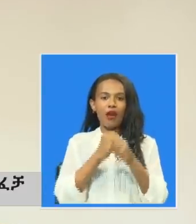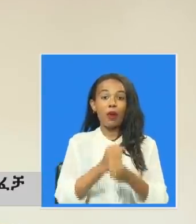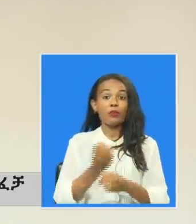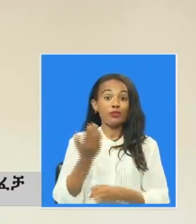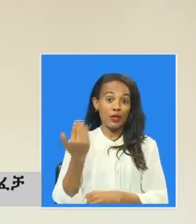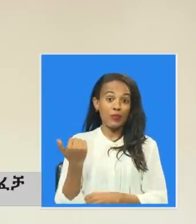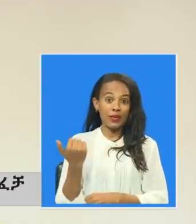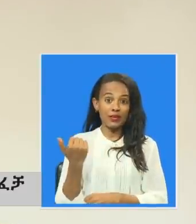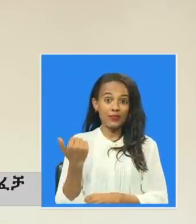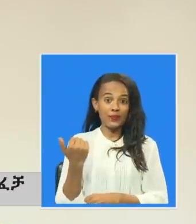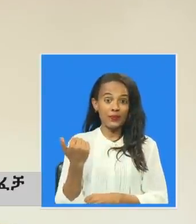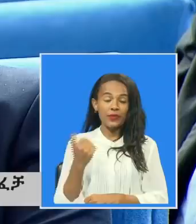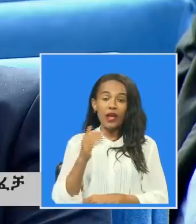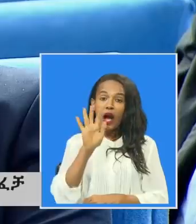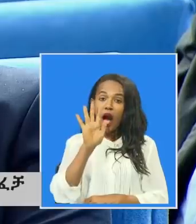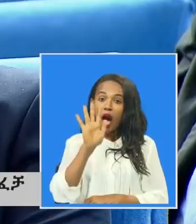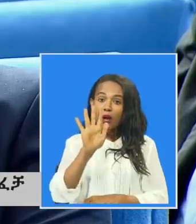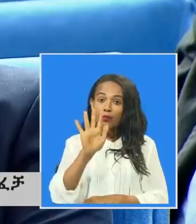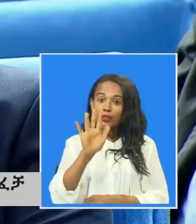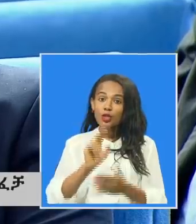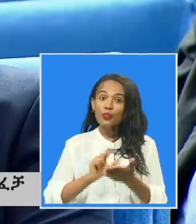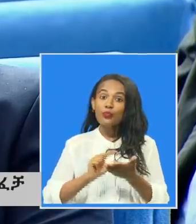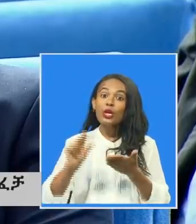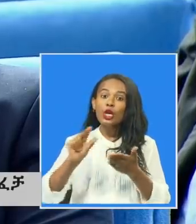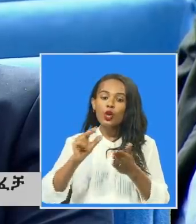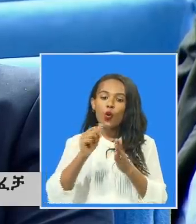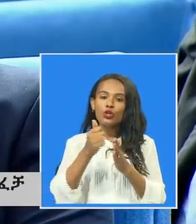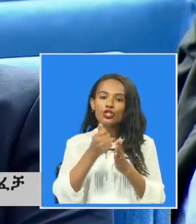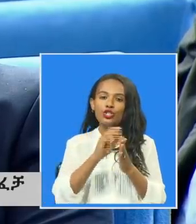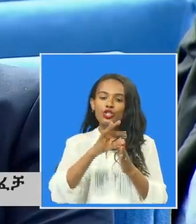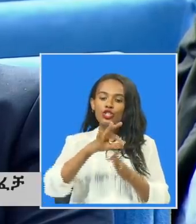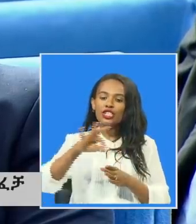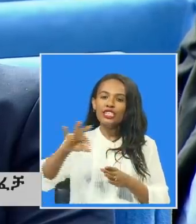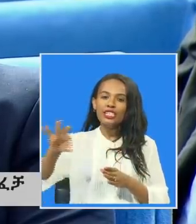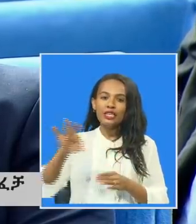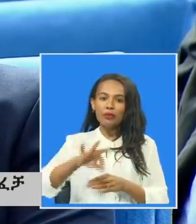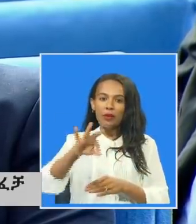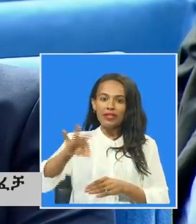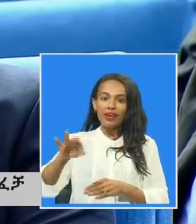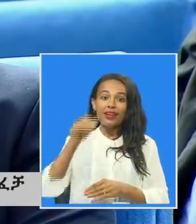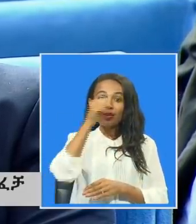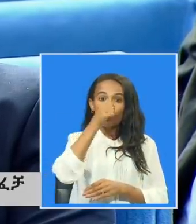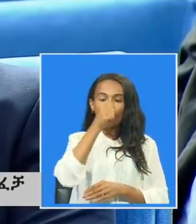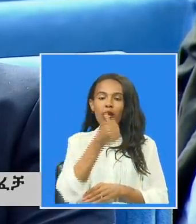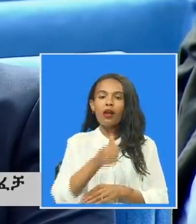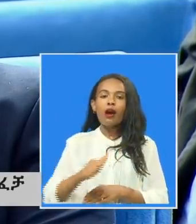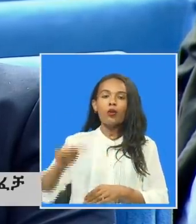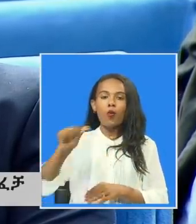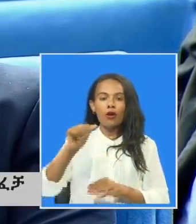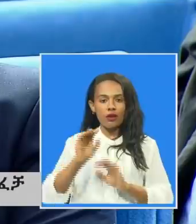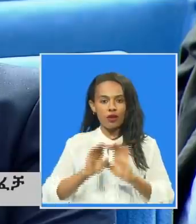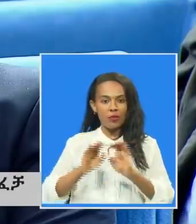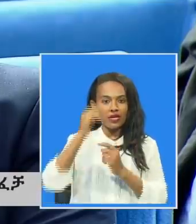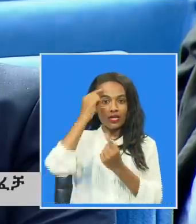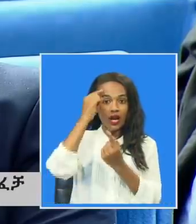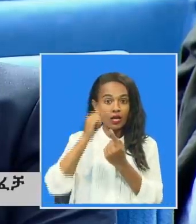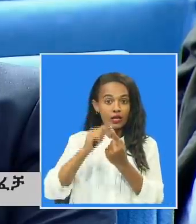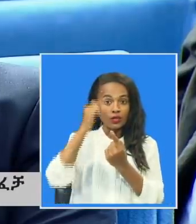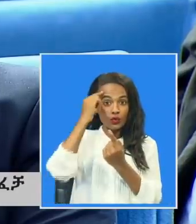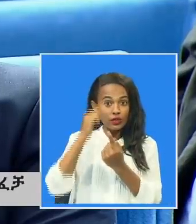ነበር። 5 ቢሊዮን ችግኝ በመትከል ኢትዮጵያን አረንጓዴ ለማድረግ ያቀድነው